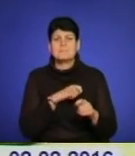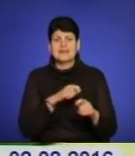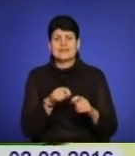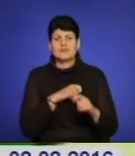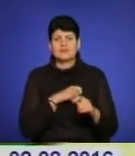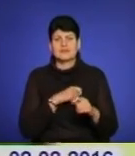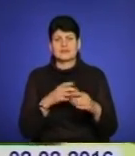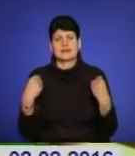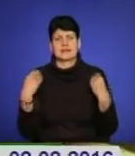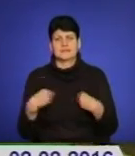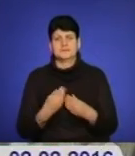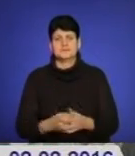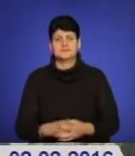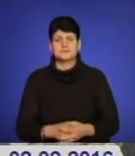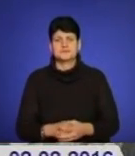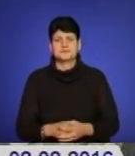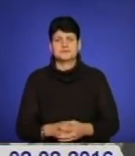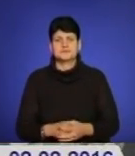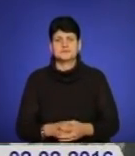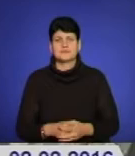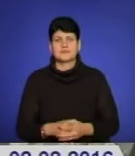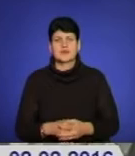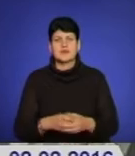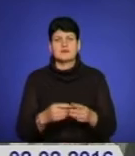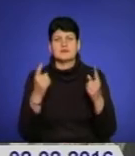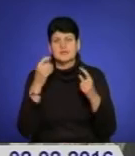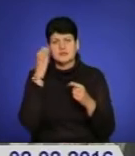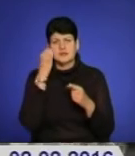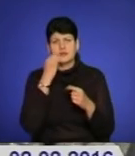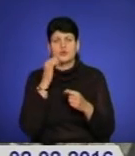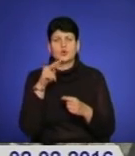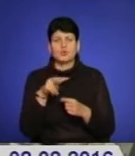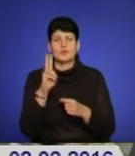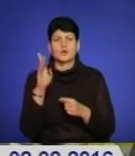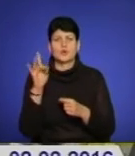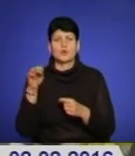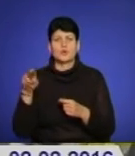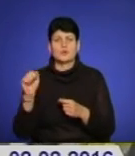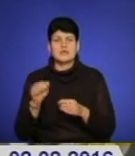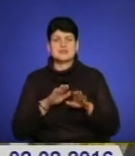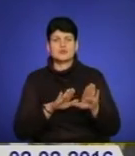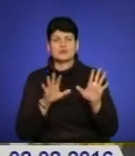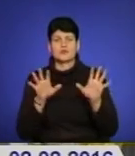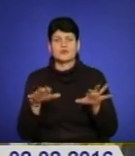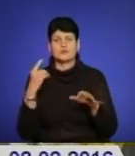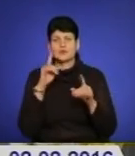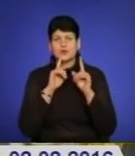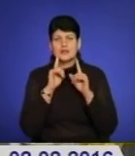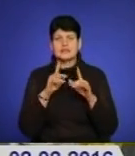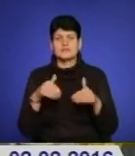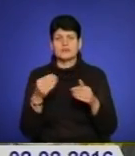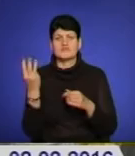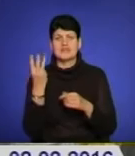халатів. Велике спасибі Любомиру Крупі, заступнику голови обласної ради. Звернулися ми в третє